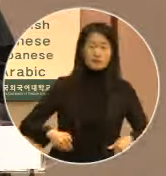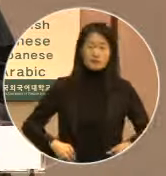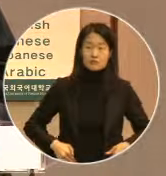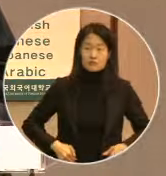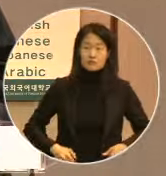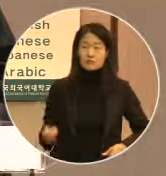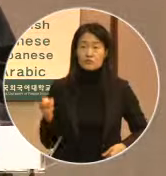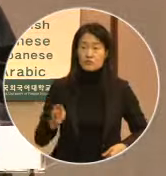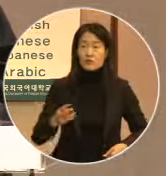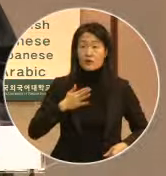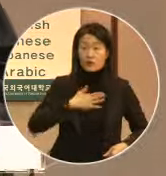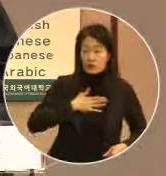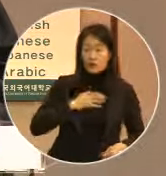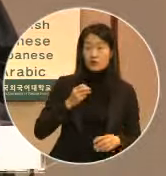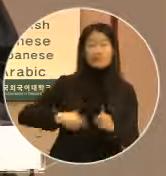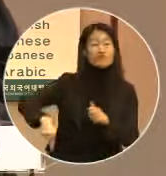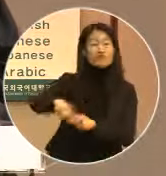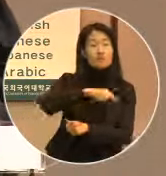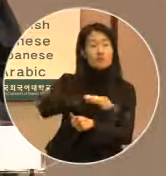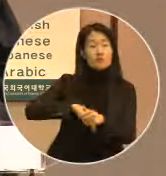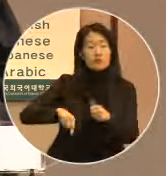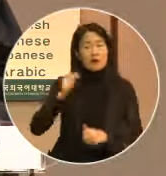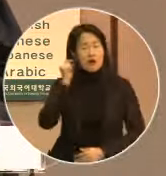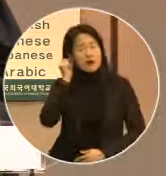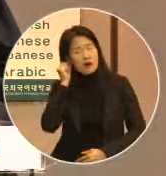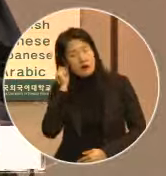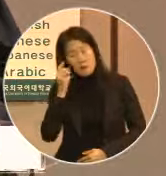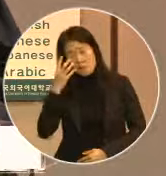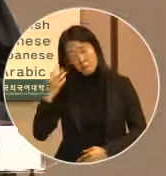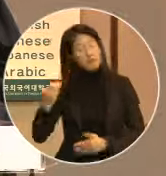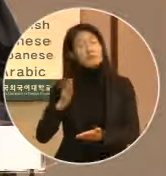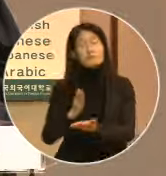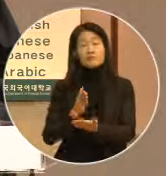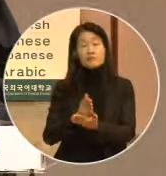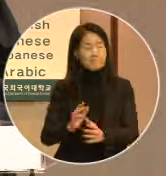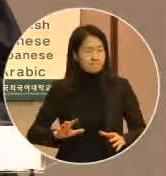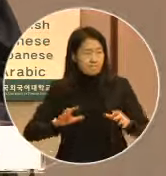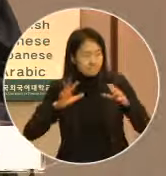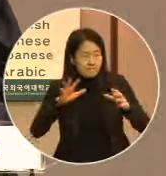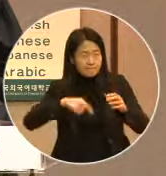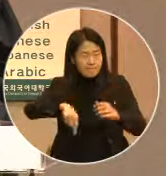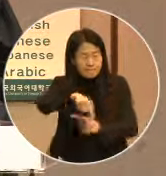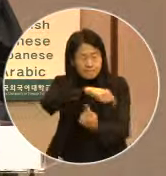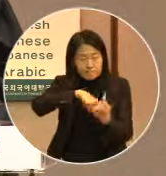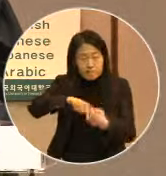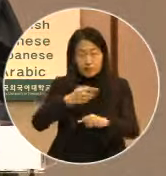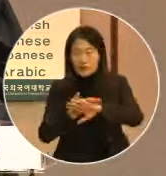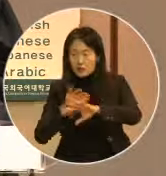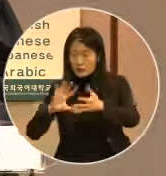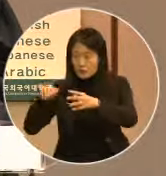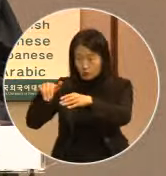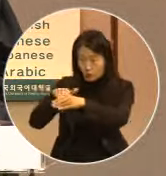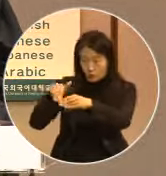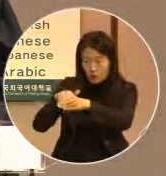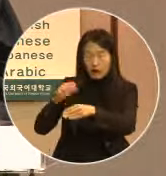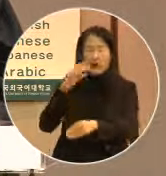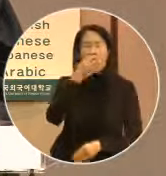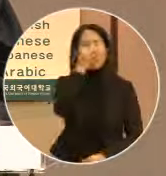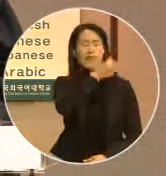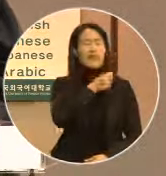그리고 자신과 주변 문제에만 빠지지 않고 국제적 상황과 타문화에 대해 깊이